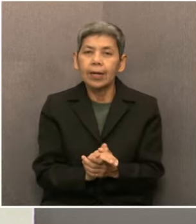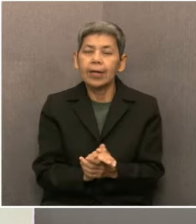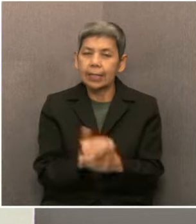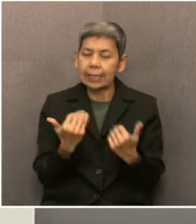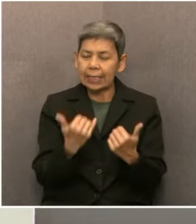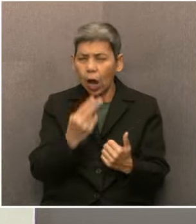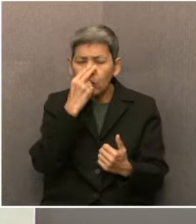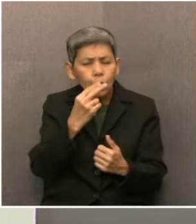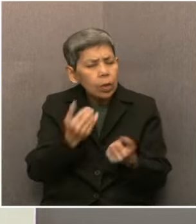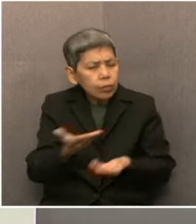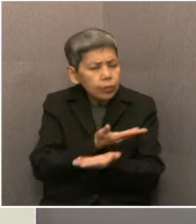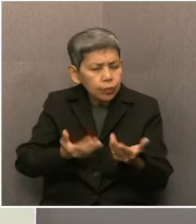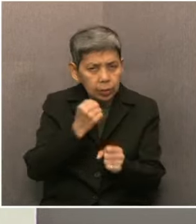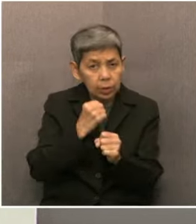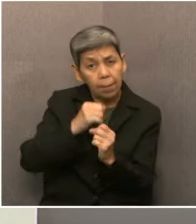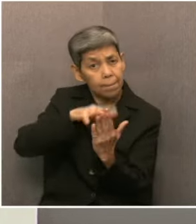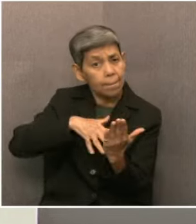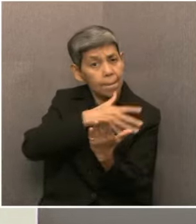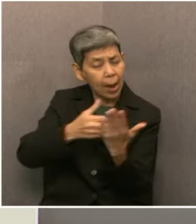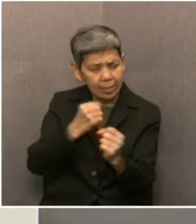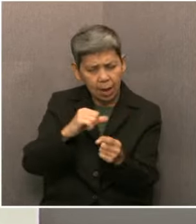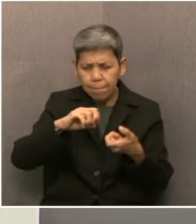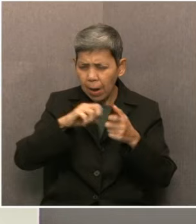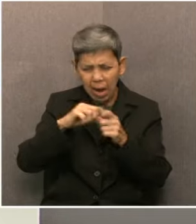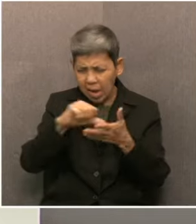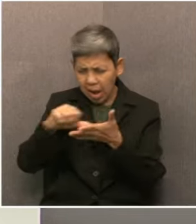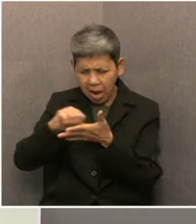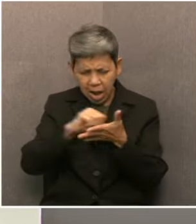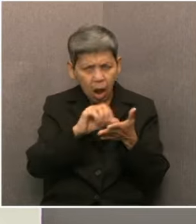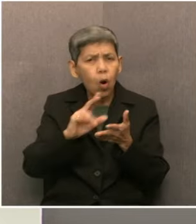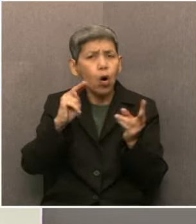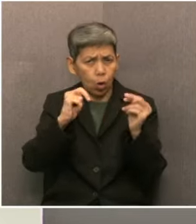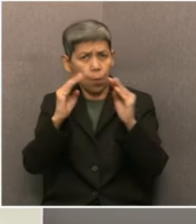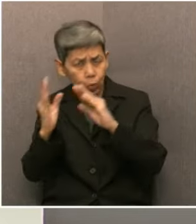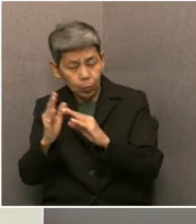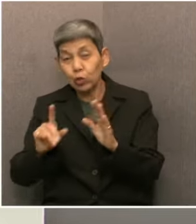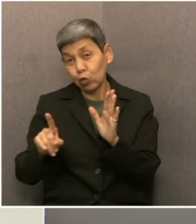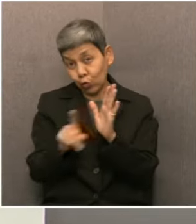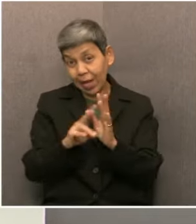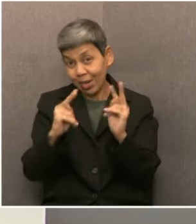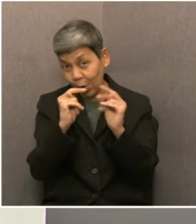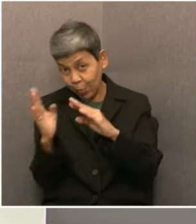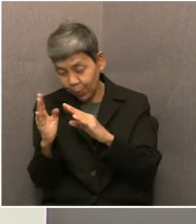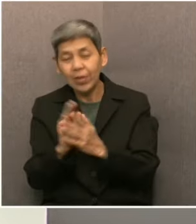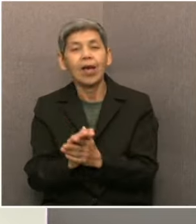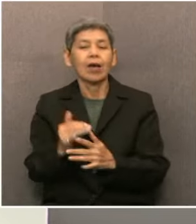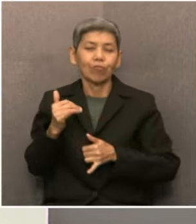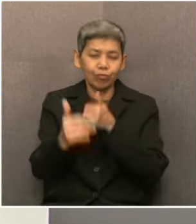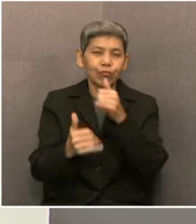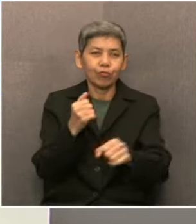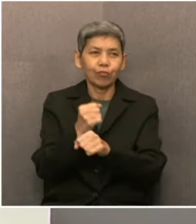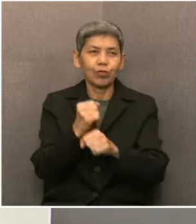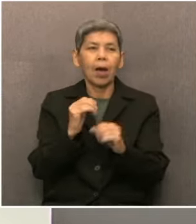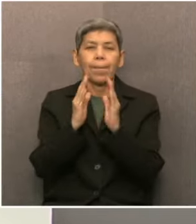ค่ะไปหารือแผนพัฒนาแล้วก็แก้ไขปัญหาของจังหวัดนะคะและจุดสุดท้ายก็คือไปร่วมงานนมัสการ